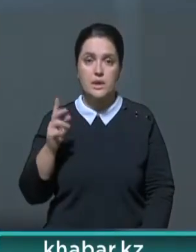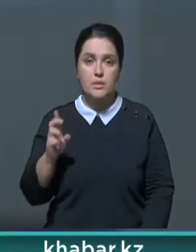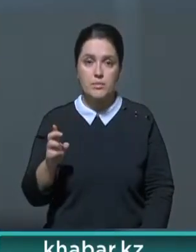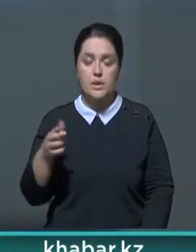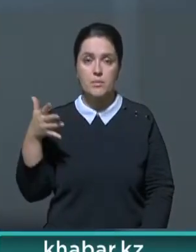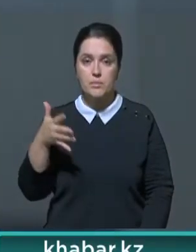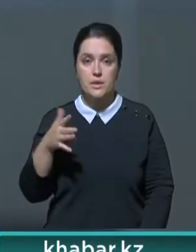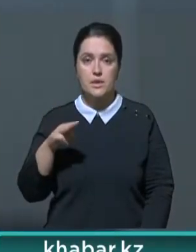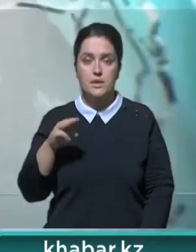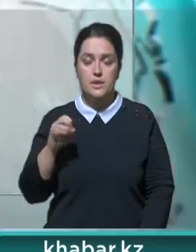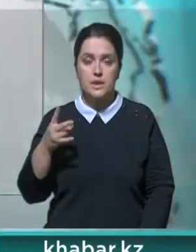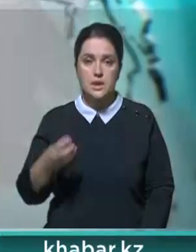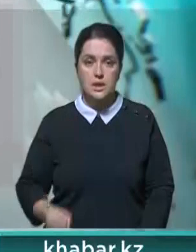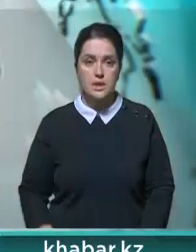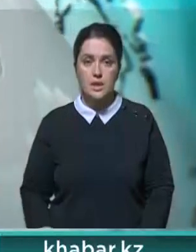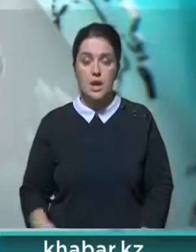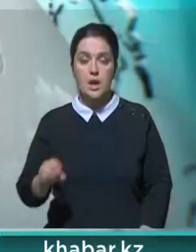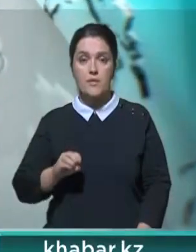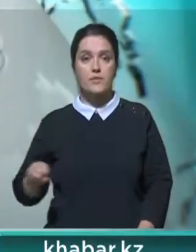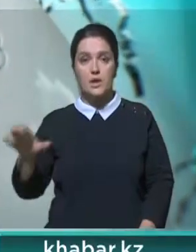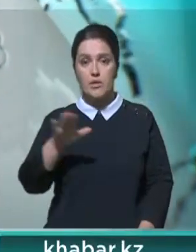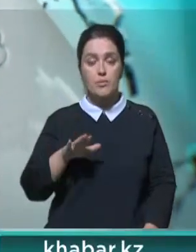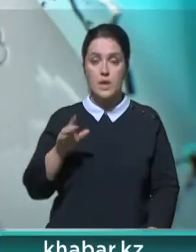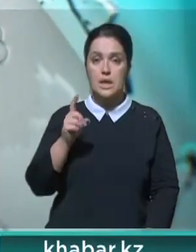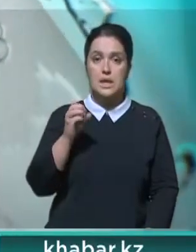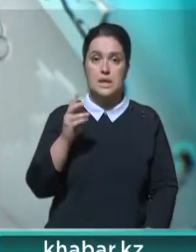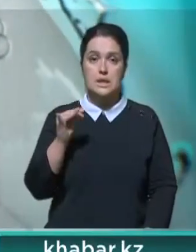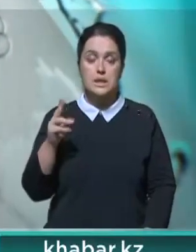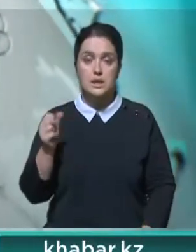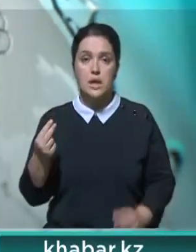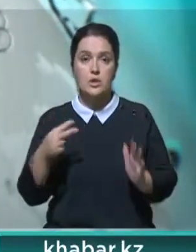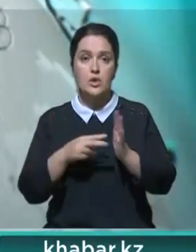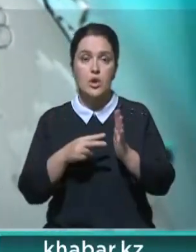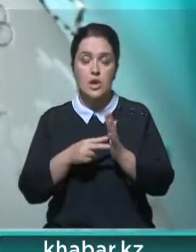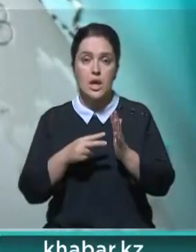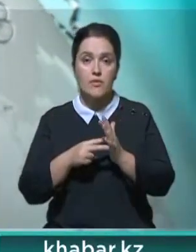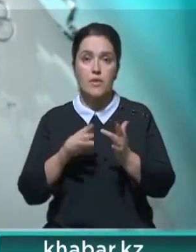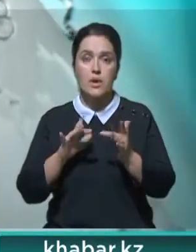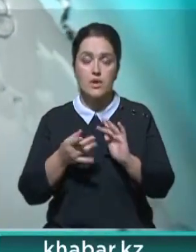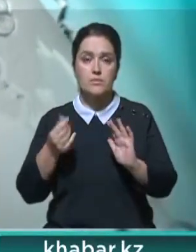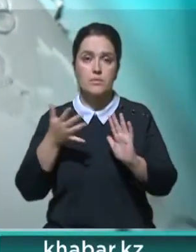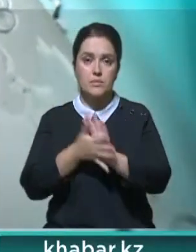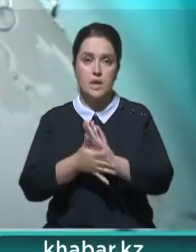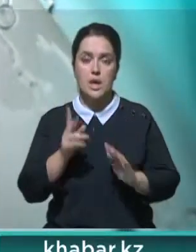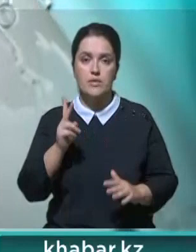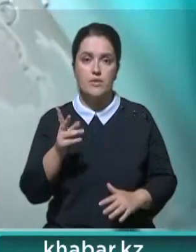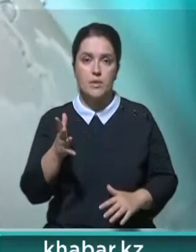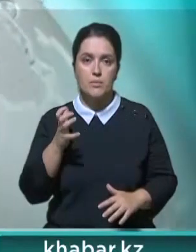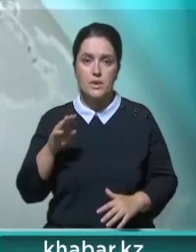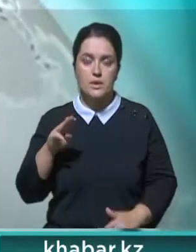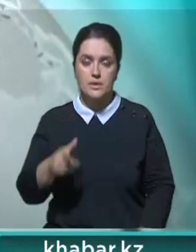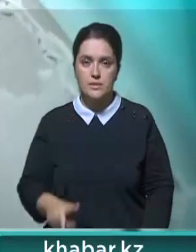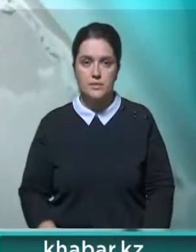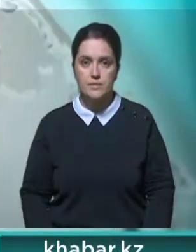более 5000 тенге. Тогда как в Европе, например, в Хельсинки, тариф с безлимитным интернетом обходится в 2500